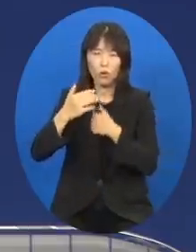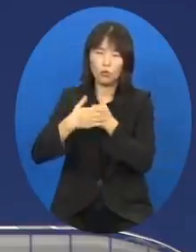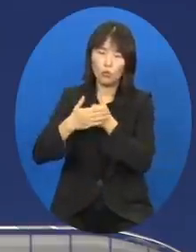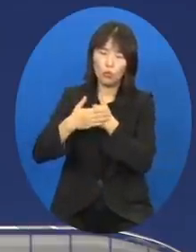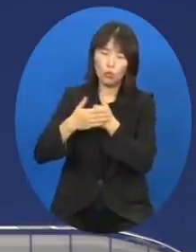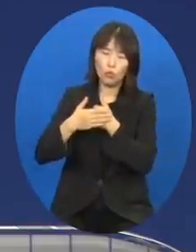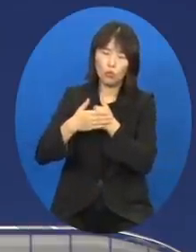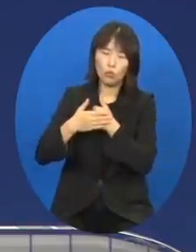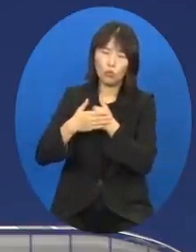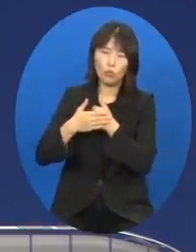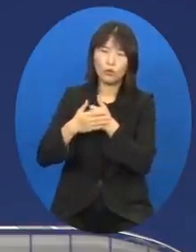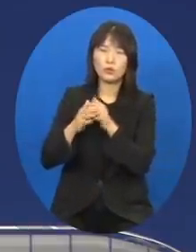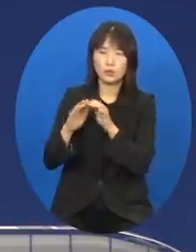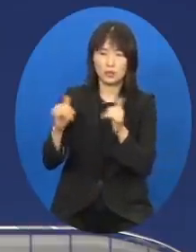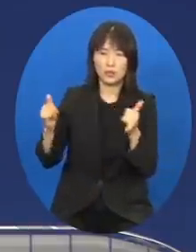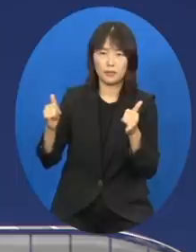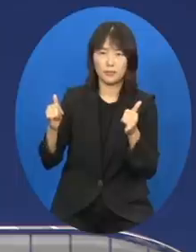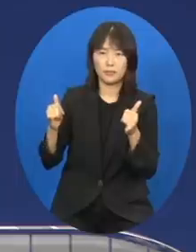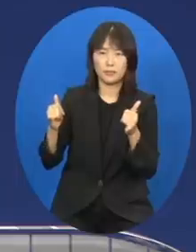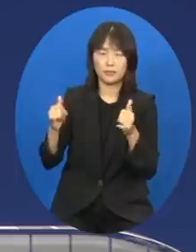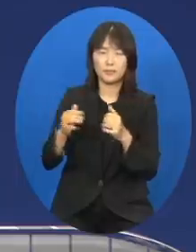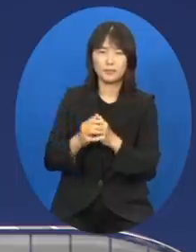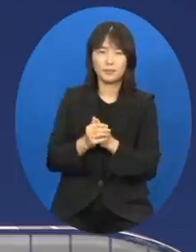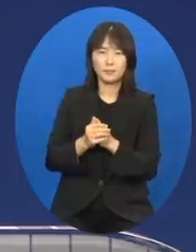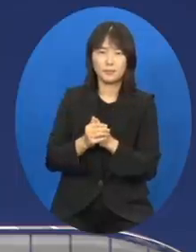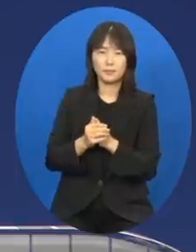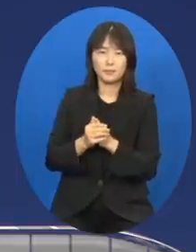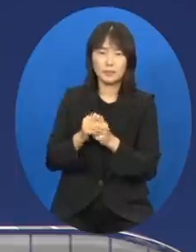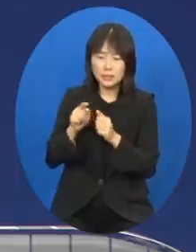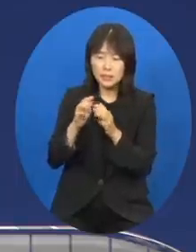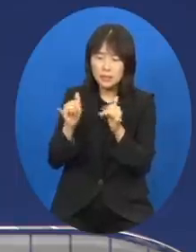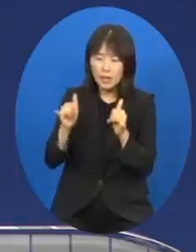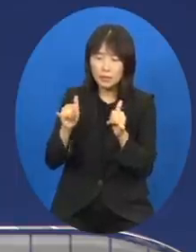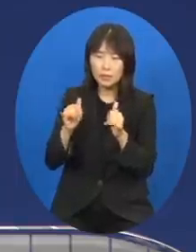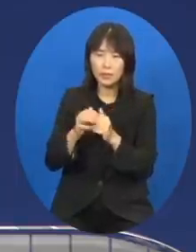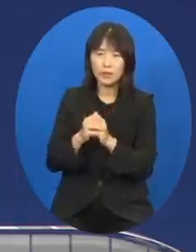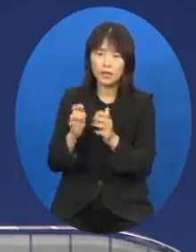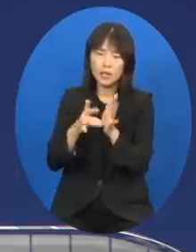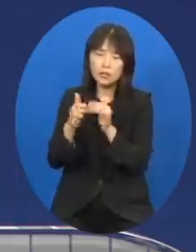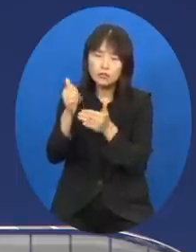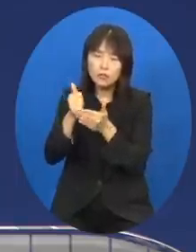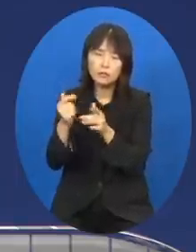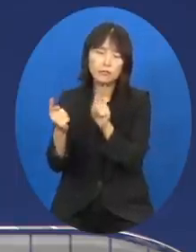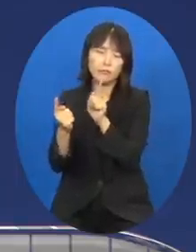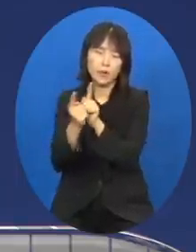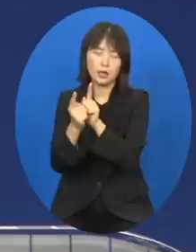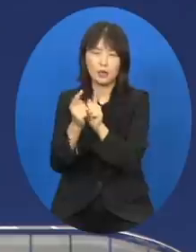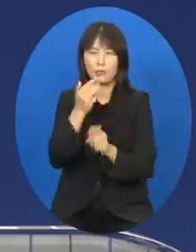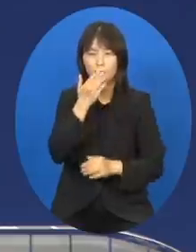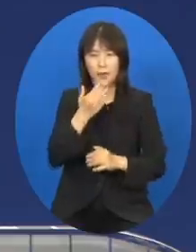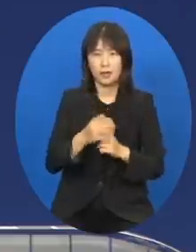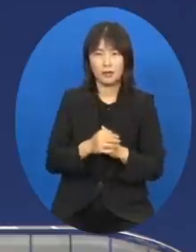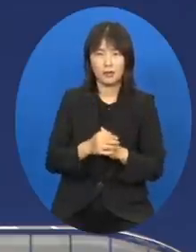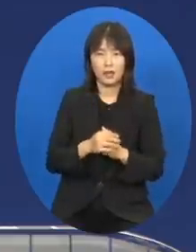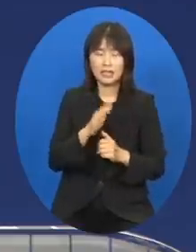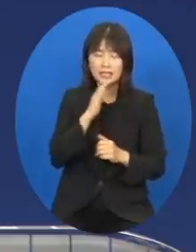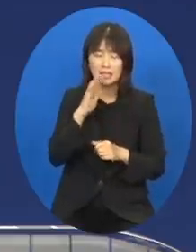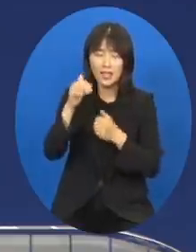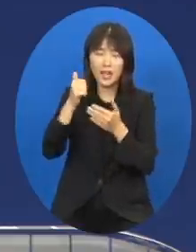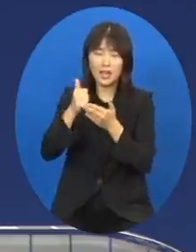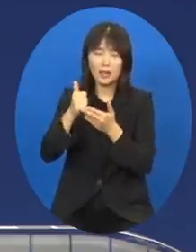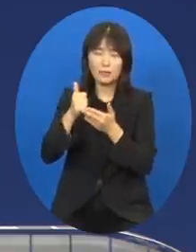필요한 사람, 그 사람에게서 예수님을 만나게 돼요. 그게 하나님이 기가 막힌